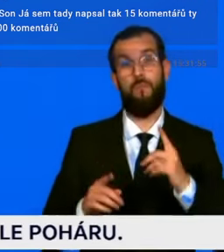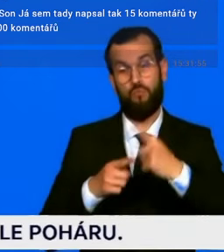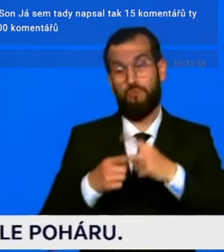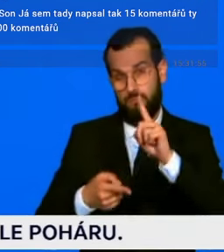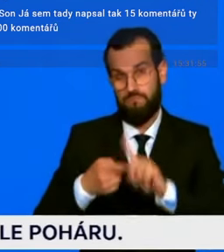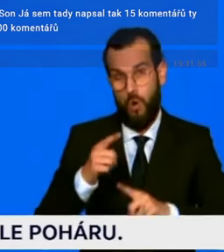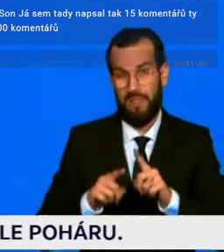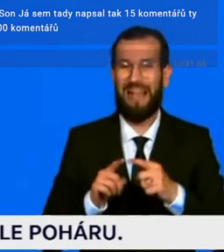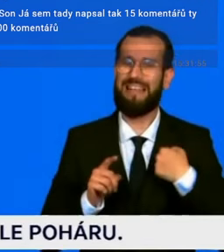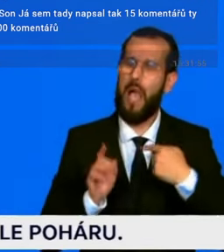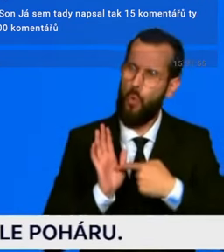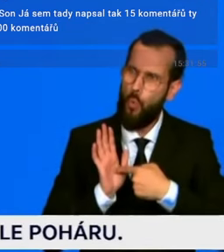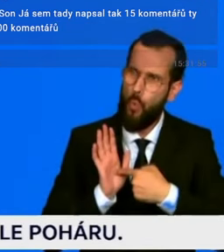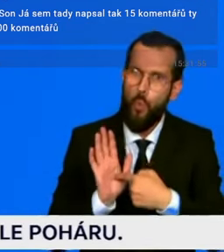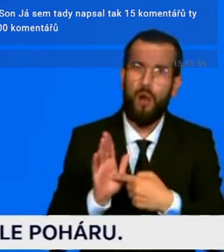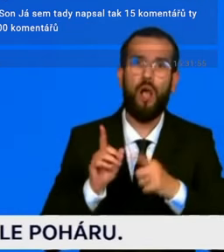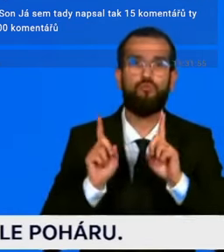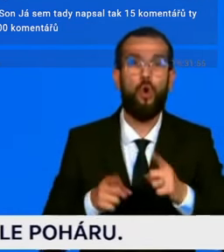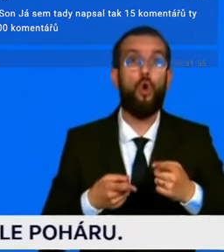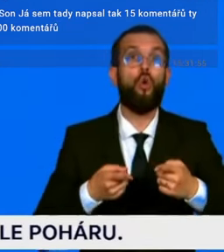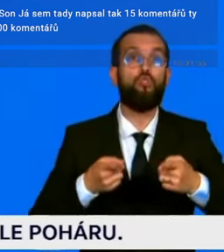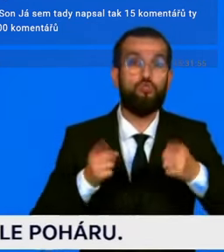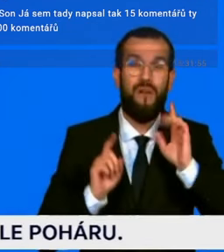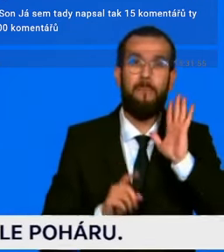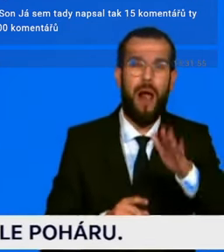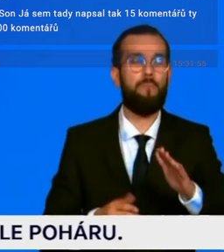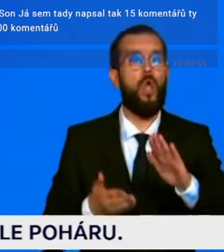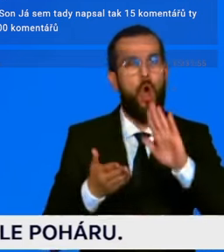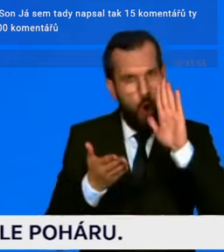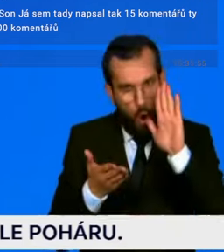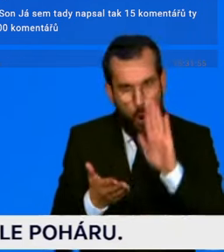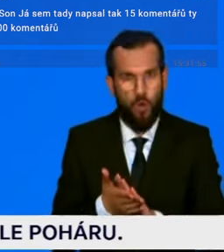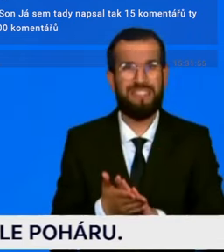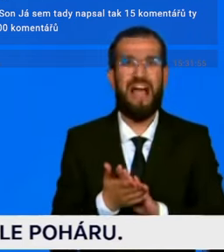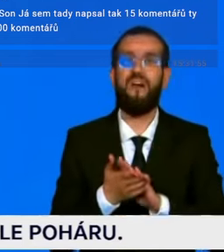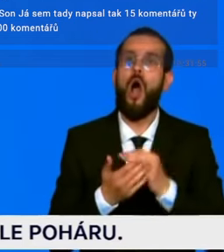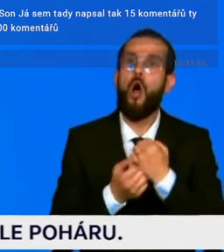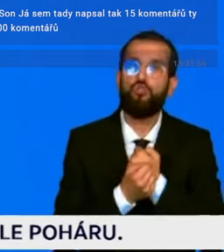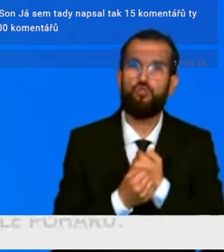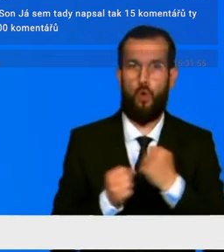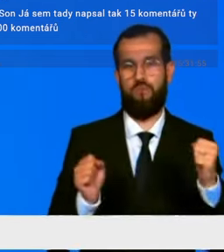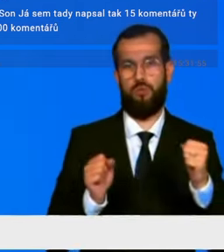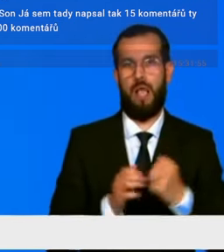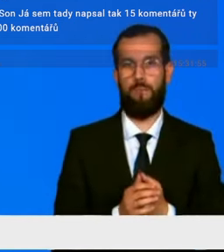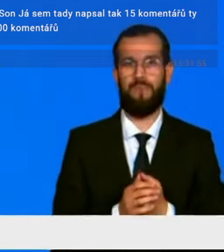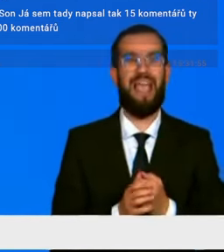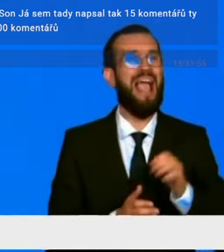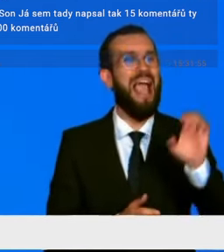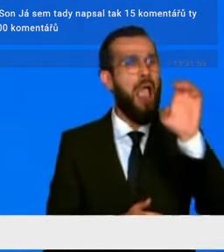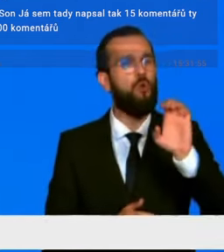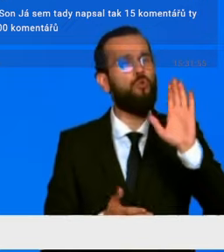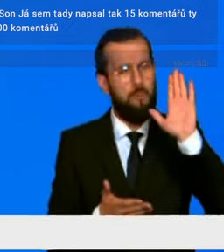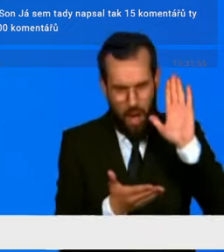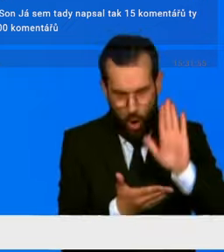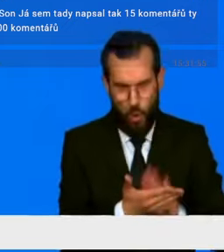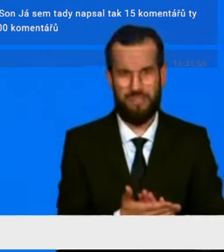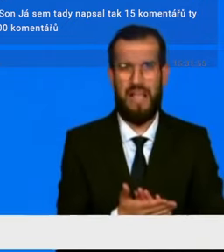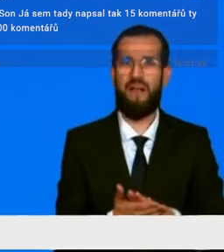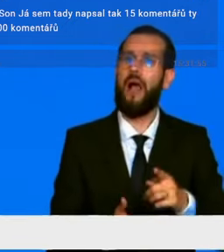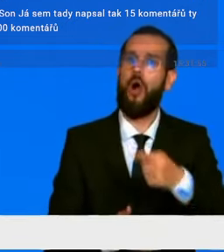presadzuje to aby Slovensko zostalo pevnou súčasťou slobodného sveta aby zostalo proeurópske aby sme si hovorili